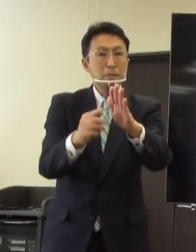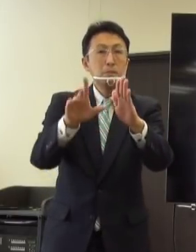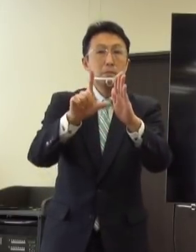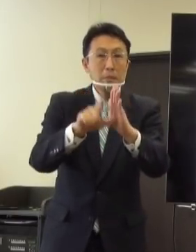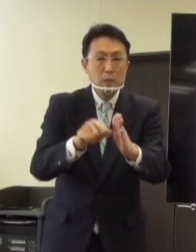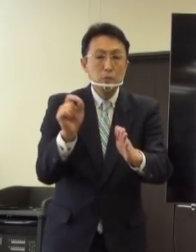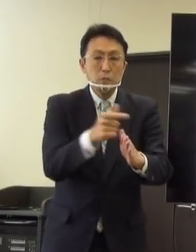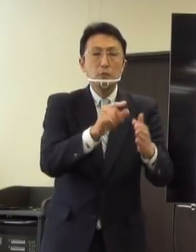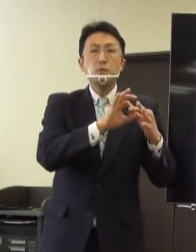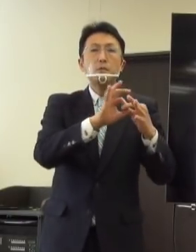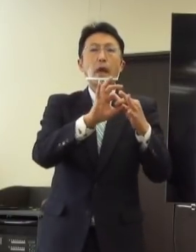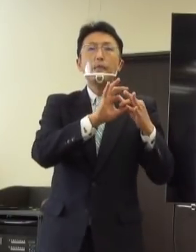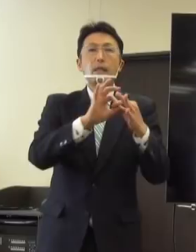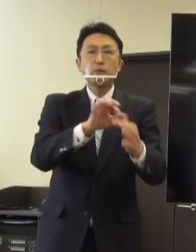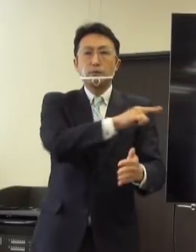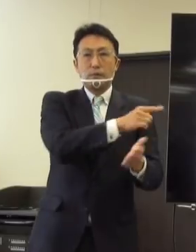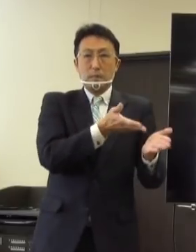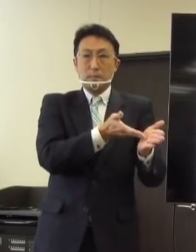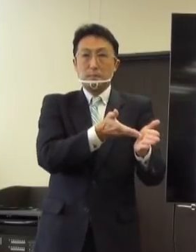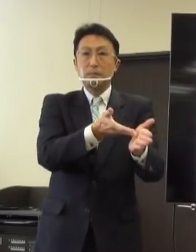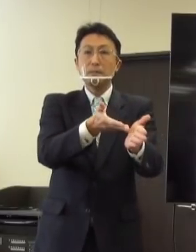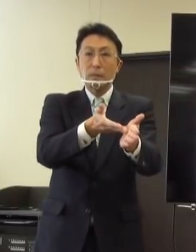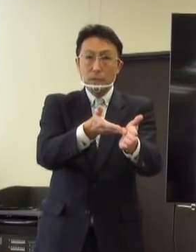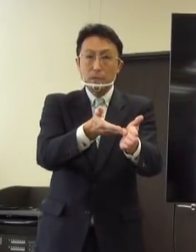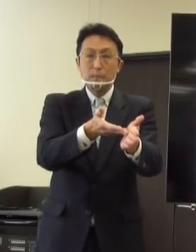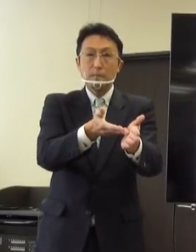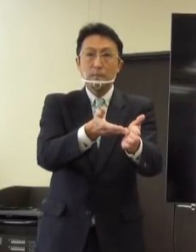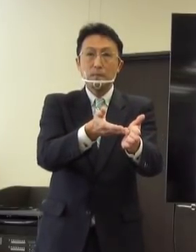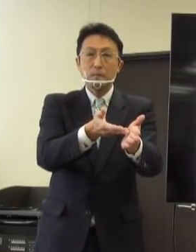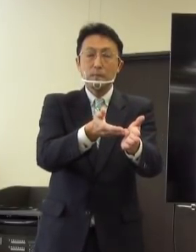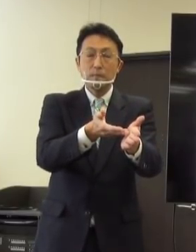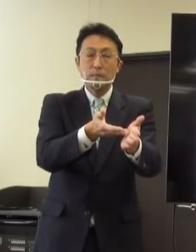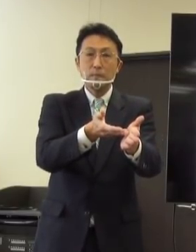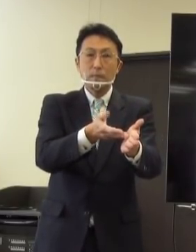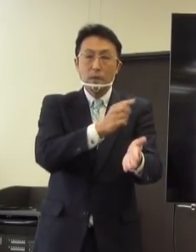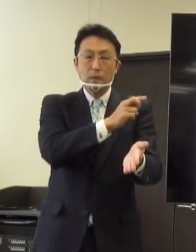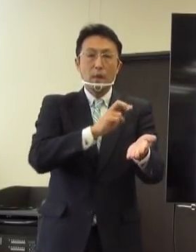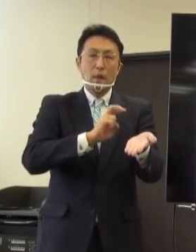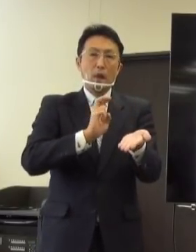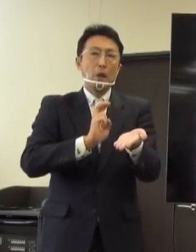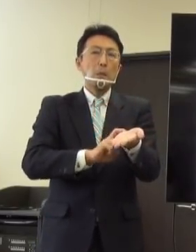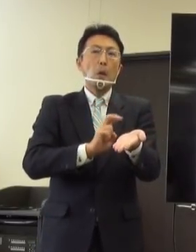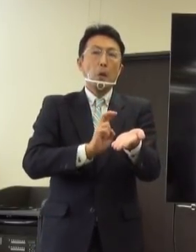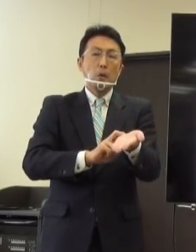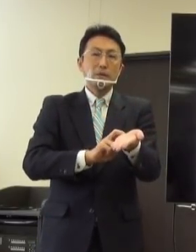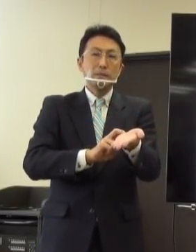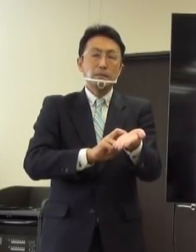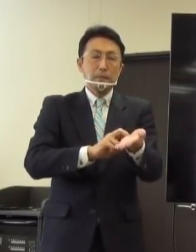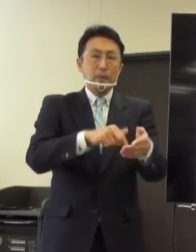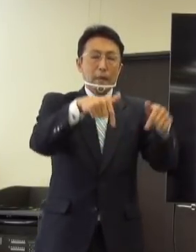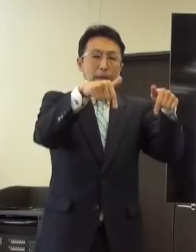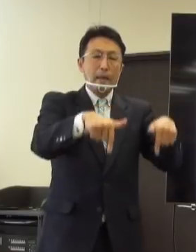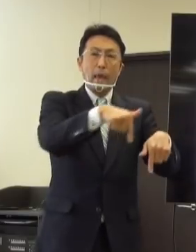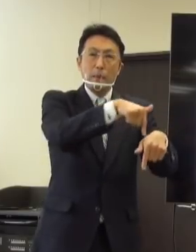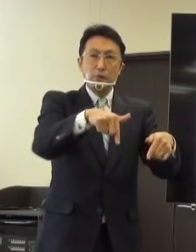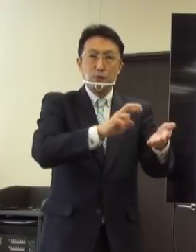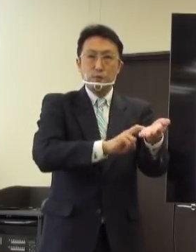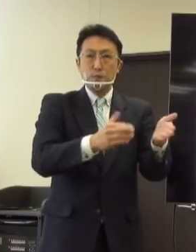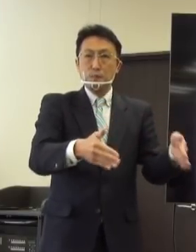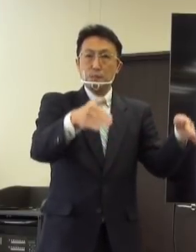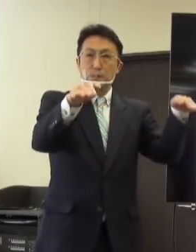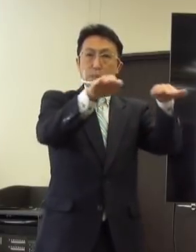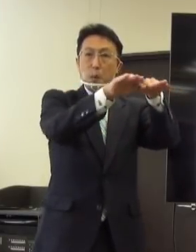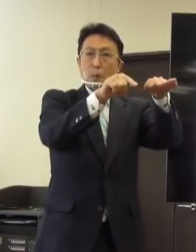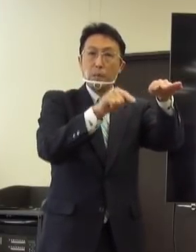てましたけれども、いつ頃からそういうようなこう病院の医師さんがですね、この職員の方がですね、そ